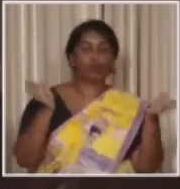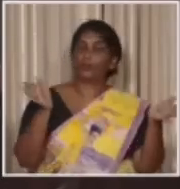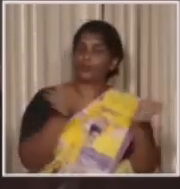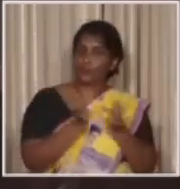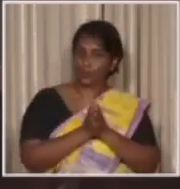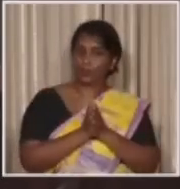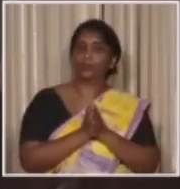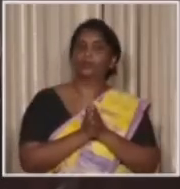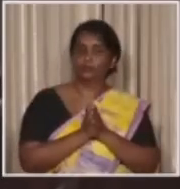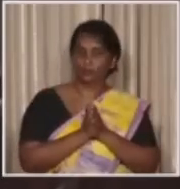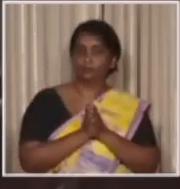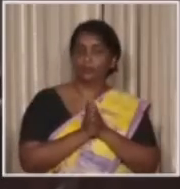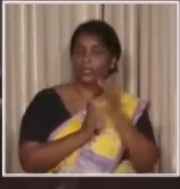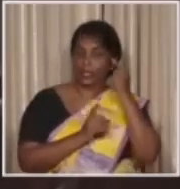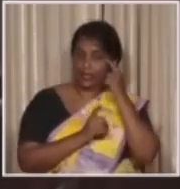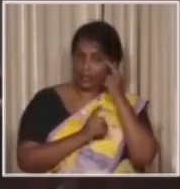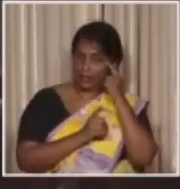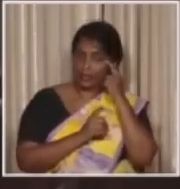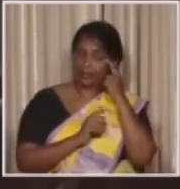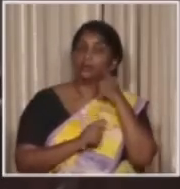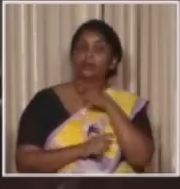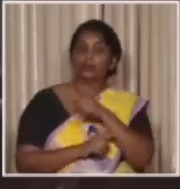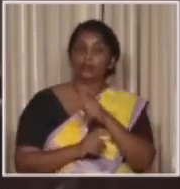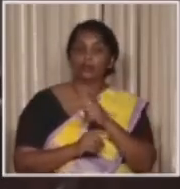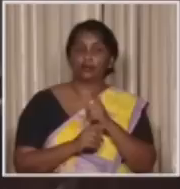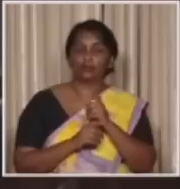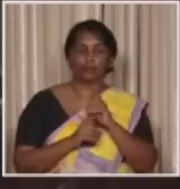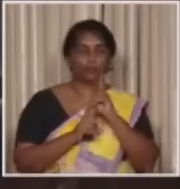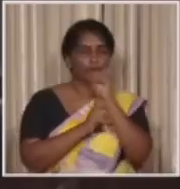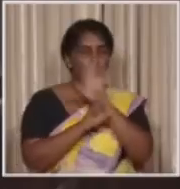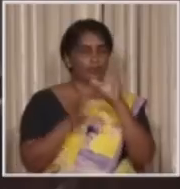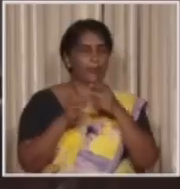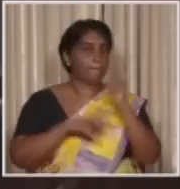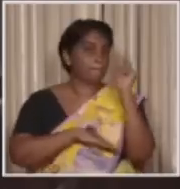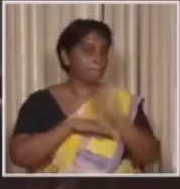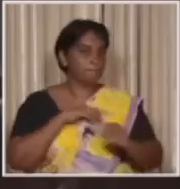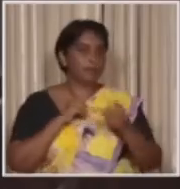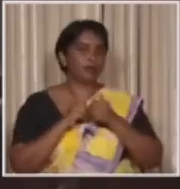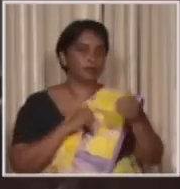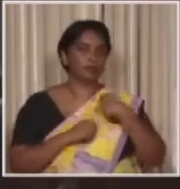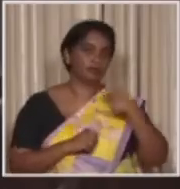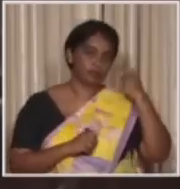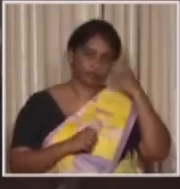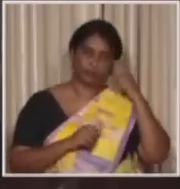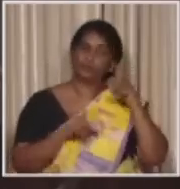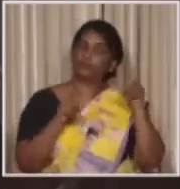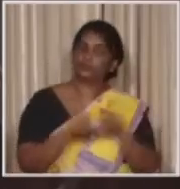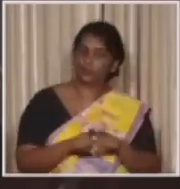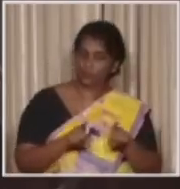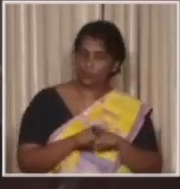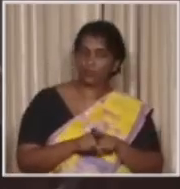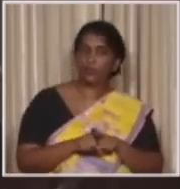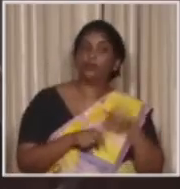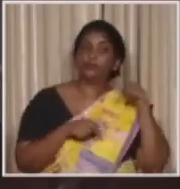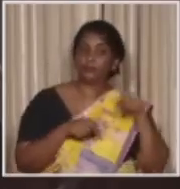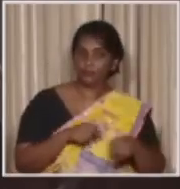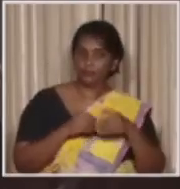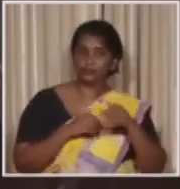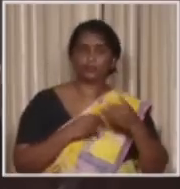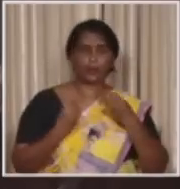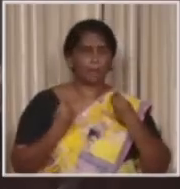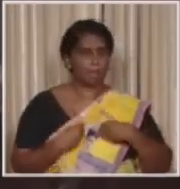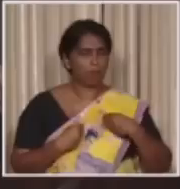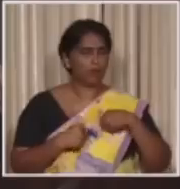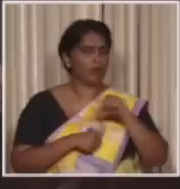එකට ඒකාබද්ධව හිතන යම්කිසි කොන්ක්‍රීට් ප්ලෑන් එකක් ඇතුලේ යන්න අවශ්‍යයි කියලා මම හිතනවා. ඒ වගේම දැන් මේ වගේ පාඩු